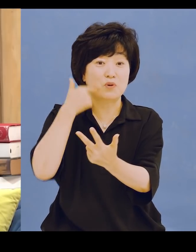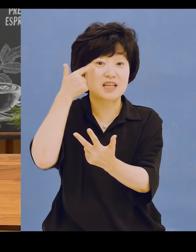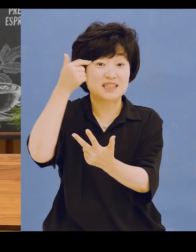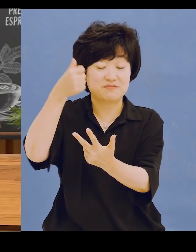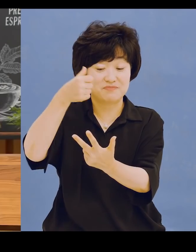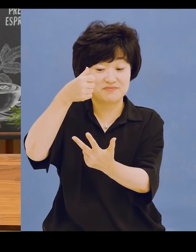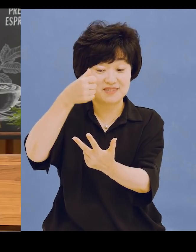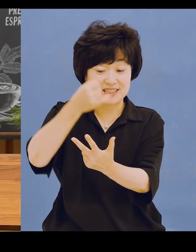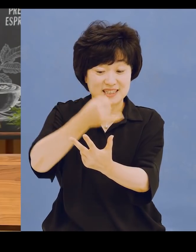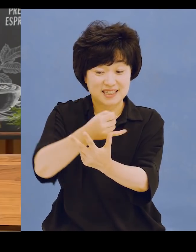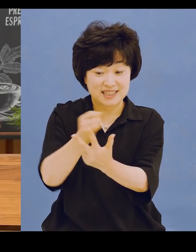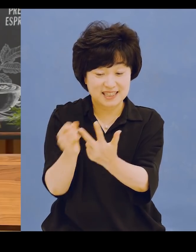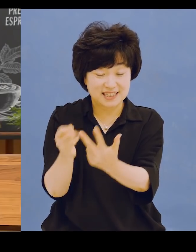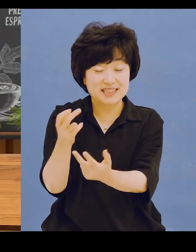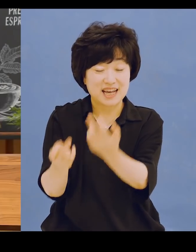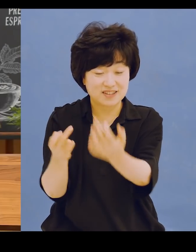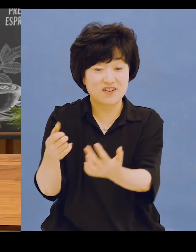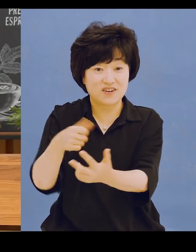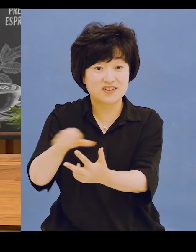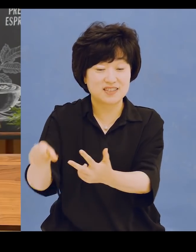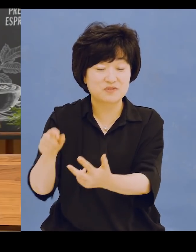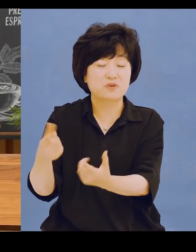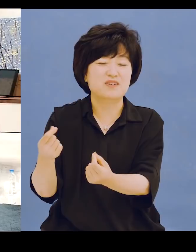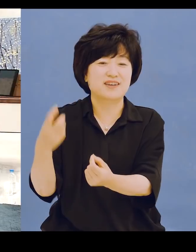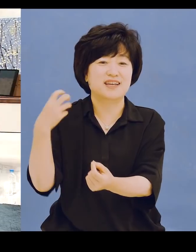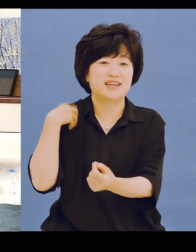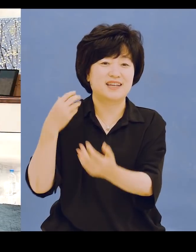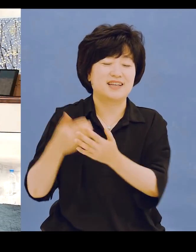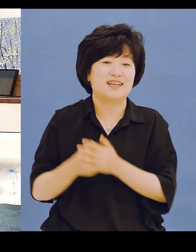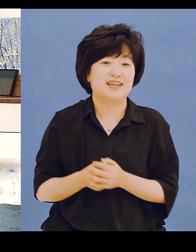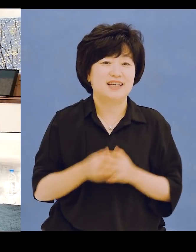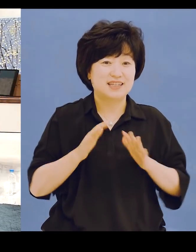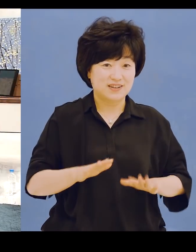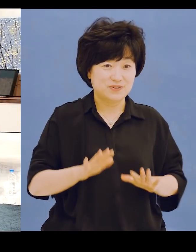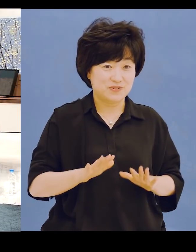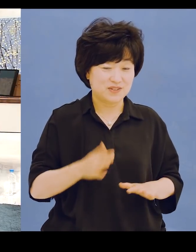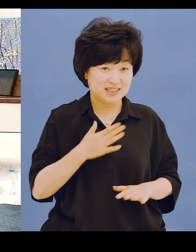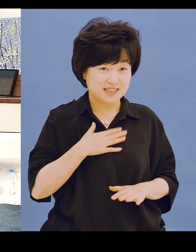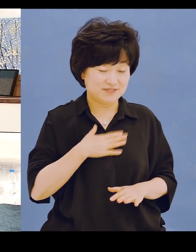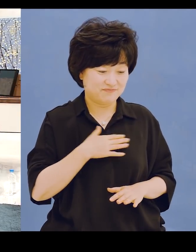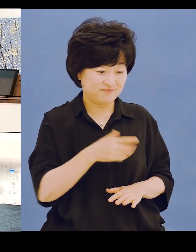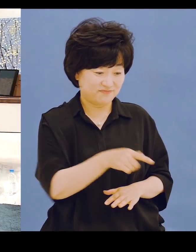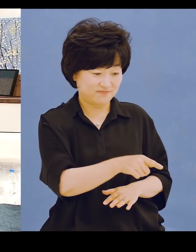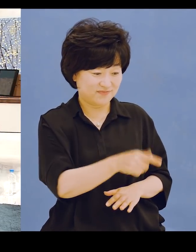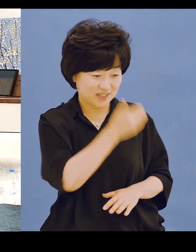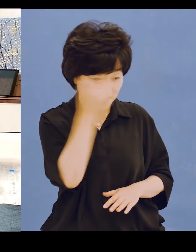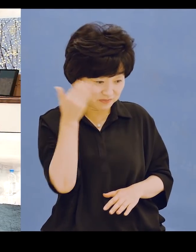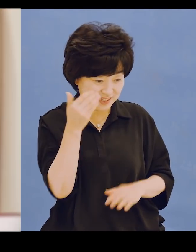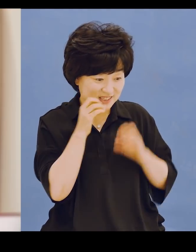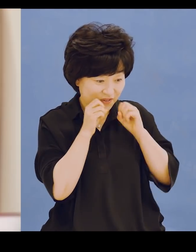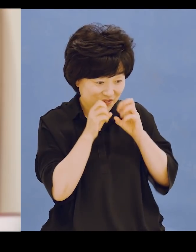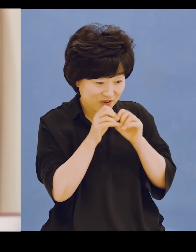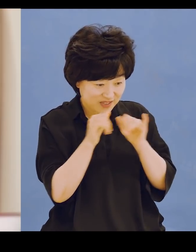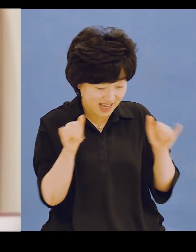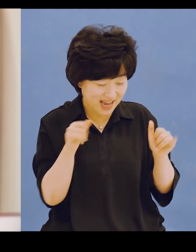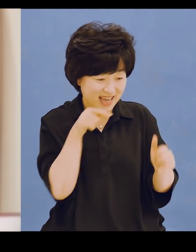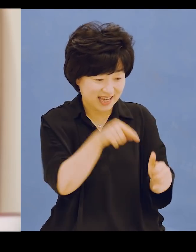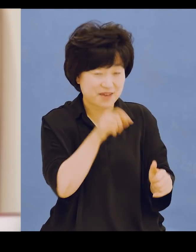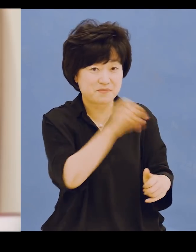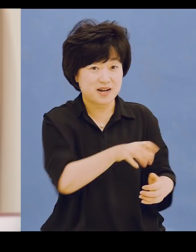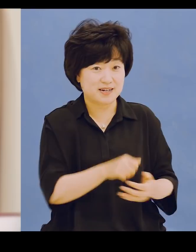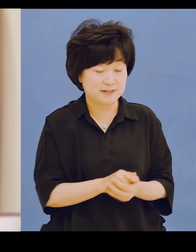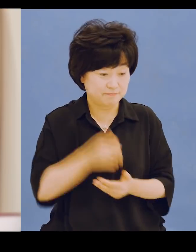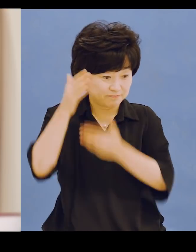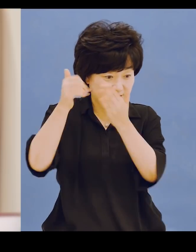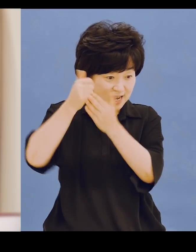지난 지금 직접 지금 체험하셨- 떠나는 젊은 선교사에게 아기를 아는 선교사에게 그 말을 합니다.